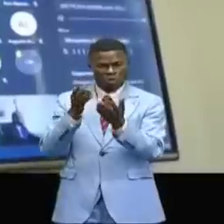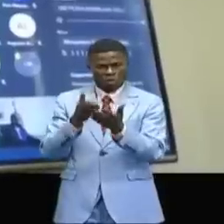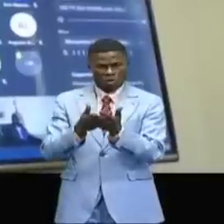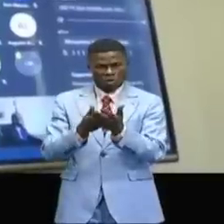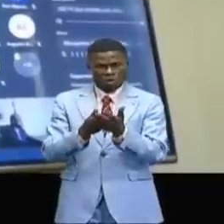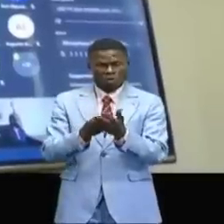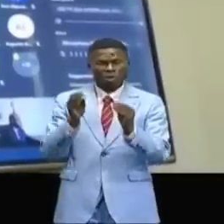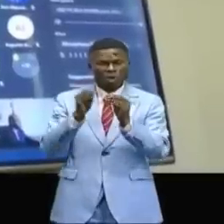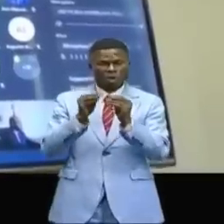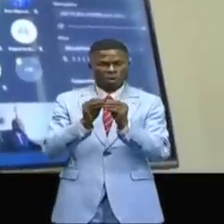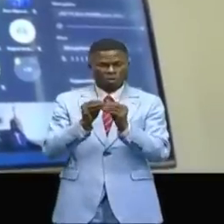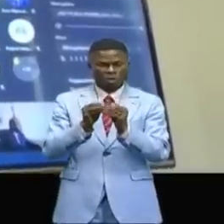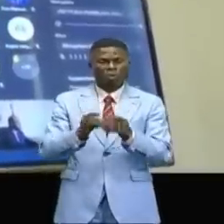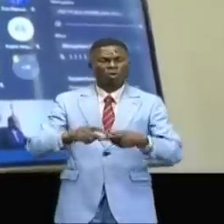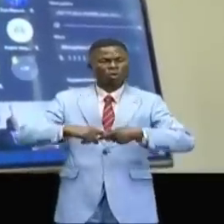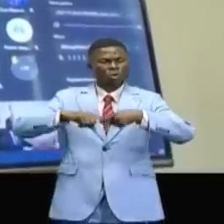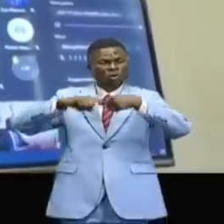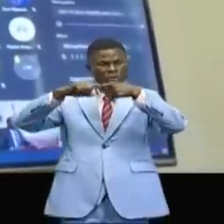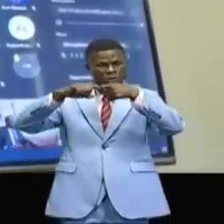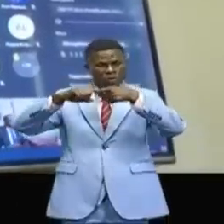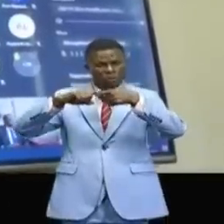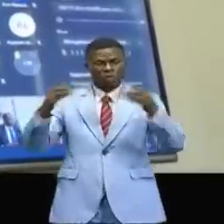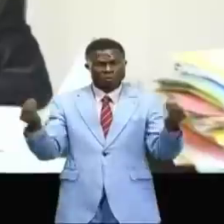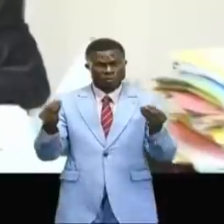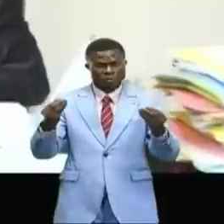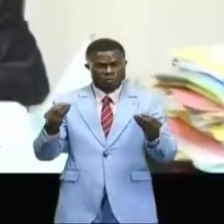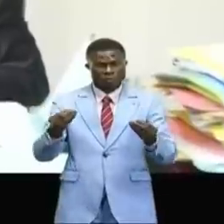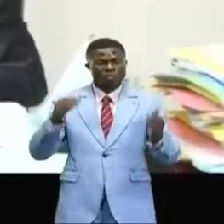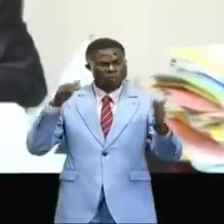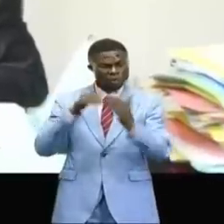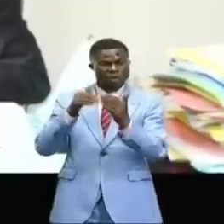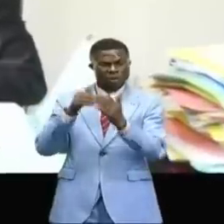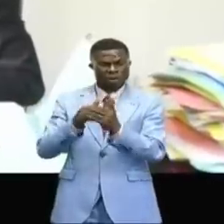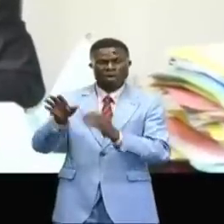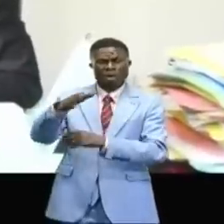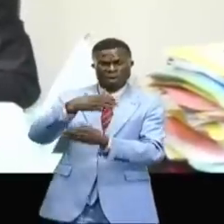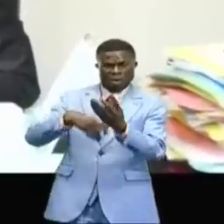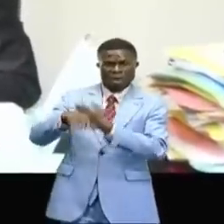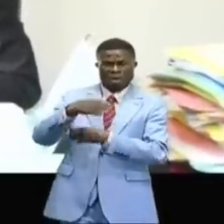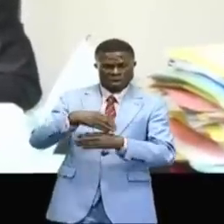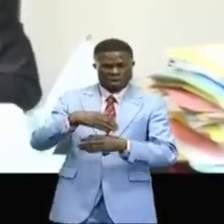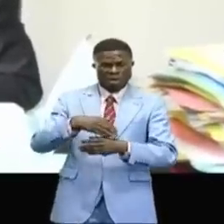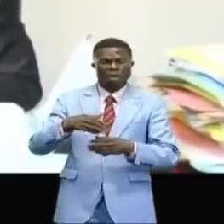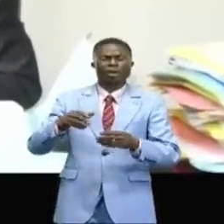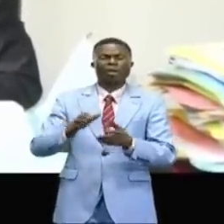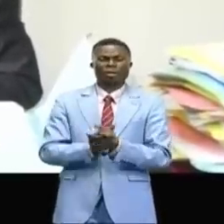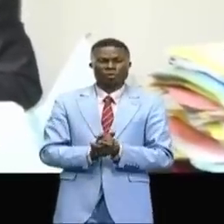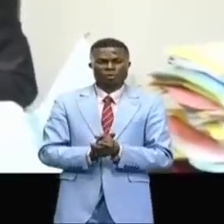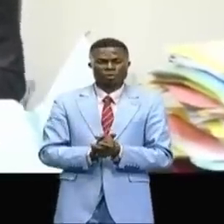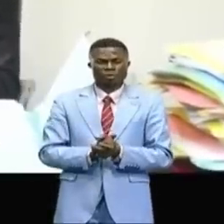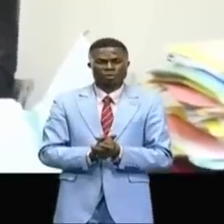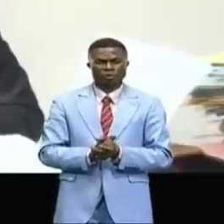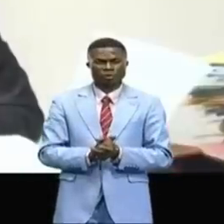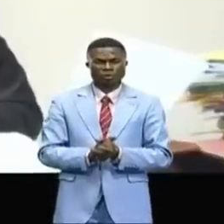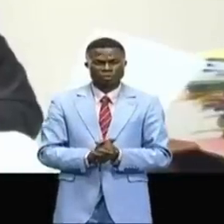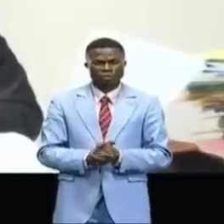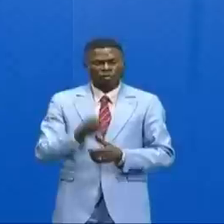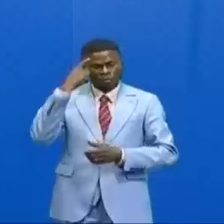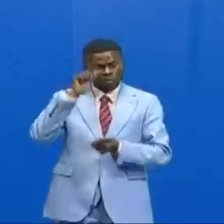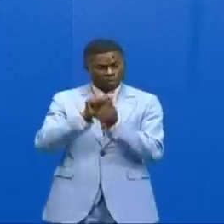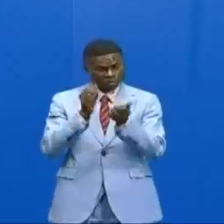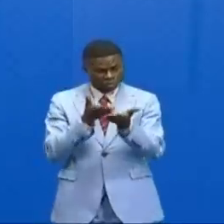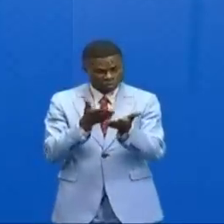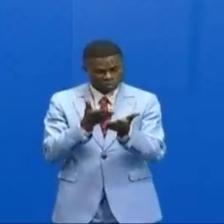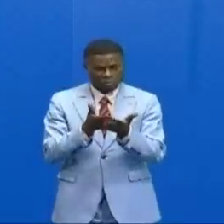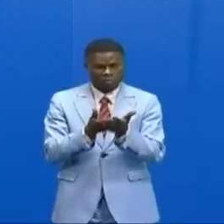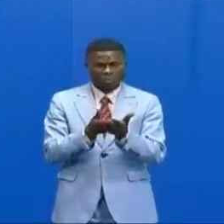séances plénières devant être suspendues à cause des sérieuses menaces et troubles à l'ordre public. Toujours sur ces chapitres